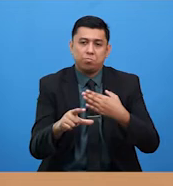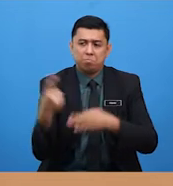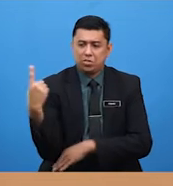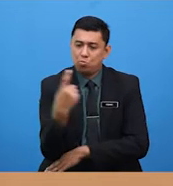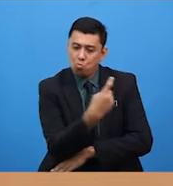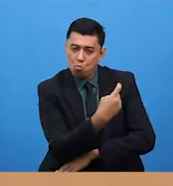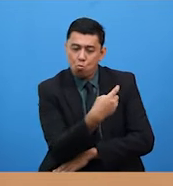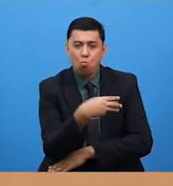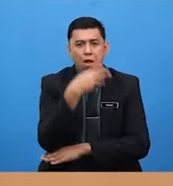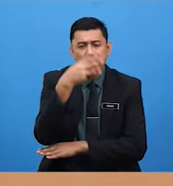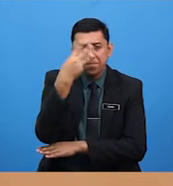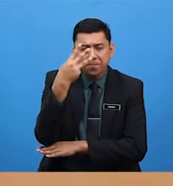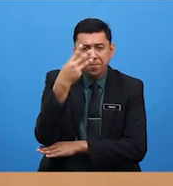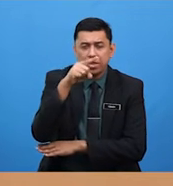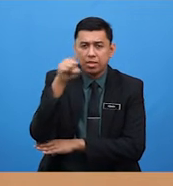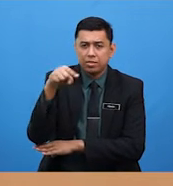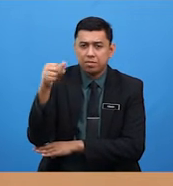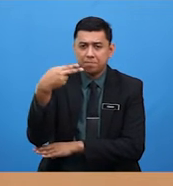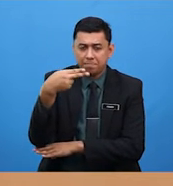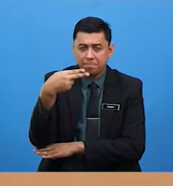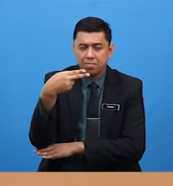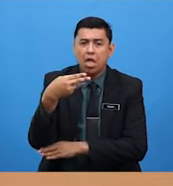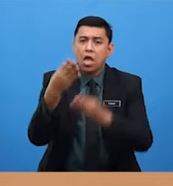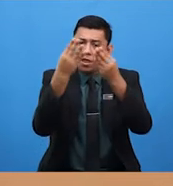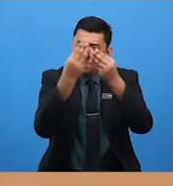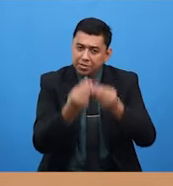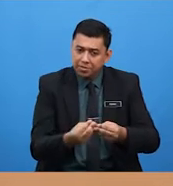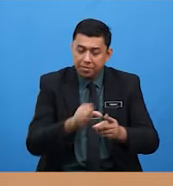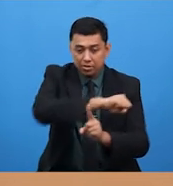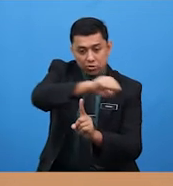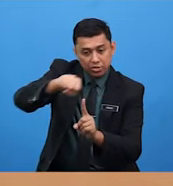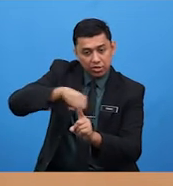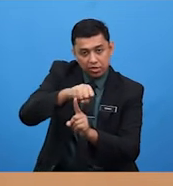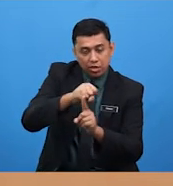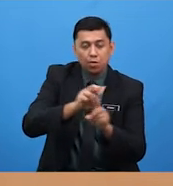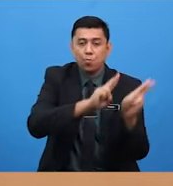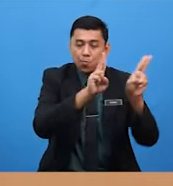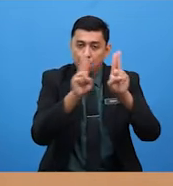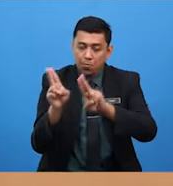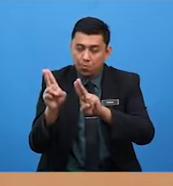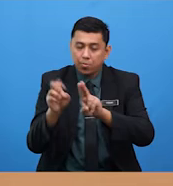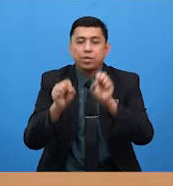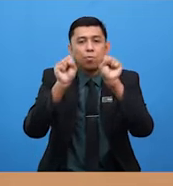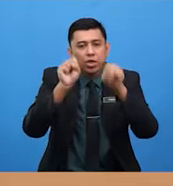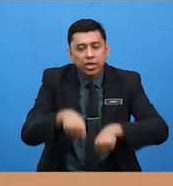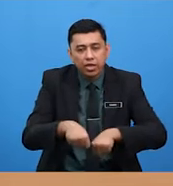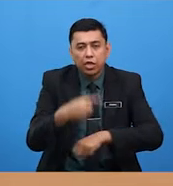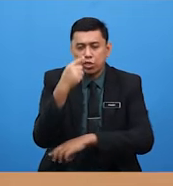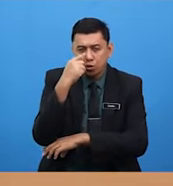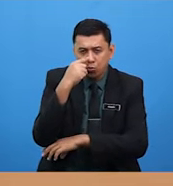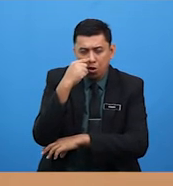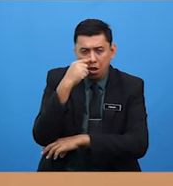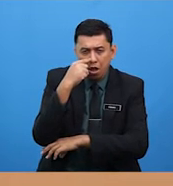disembur, zara-zara minyak wangi akan meresap ke sekeliling udara dan membolehkan hidung kita mengesan